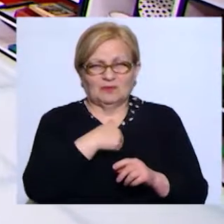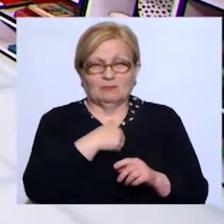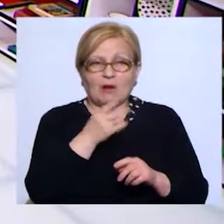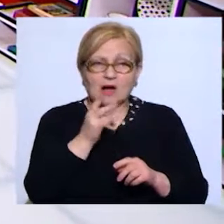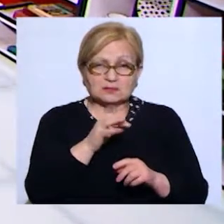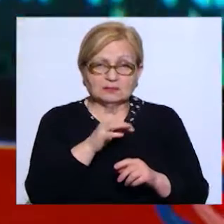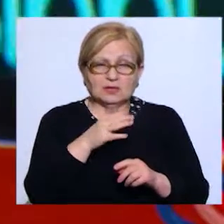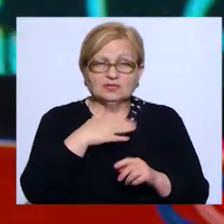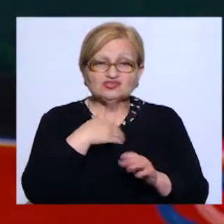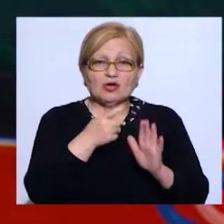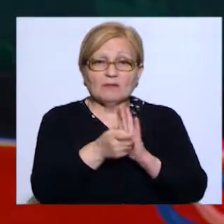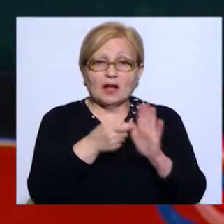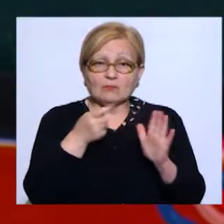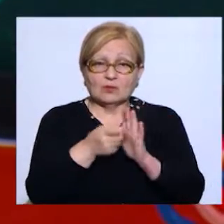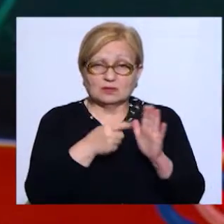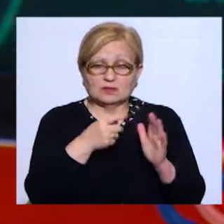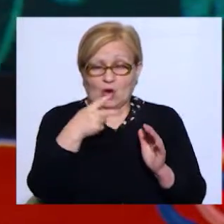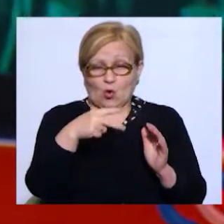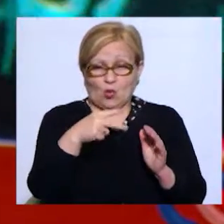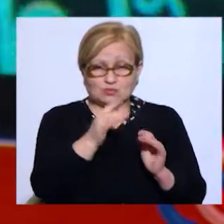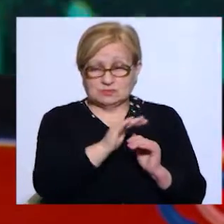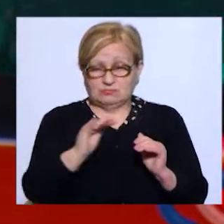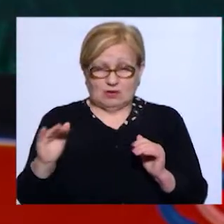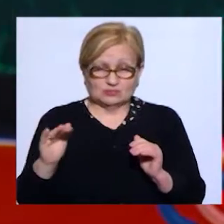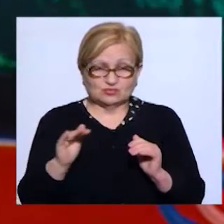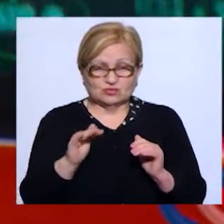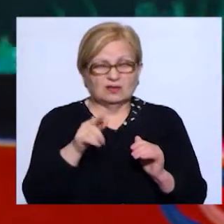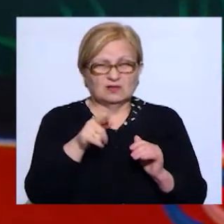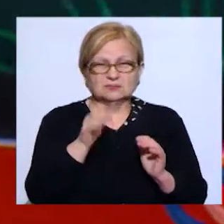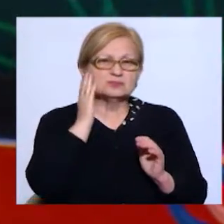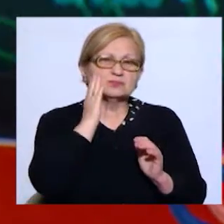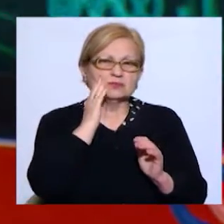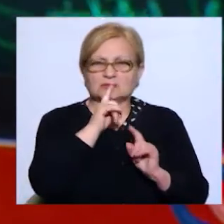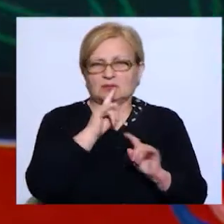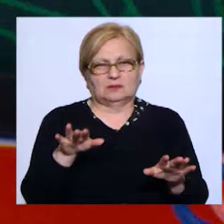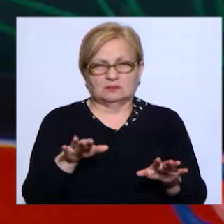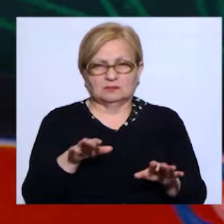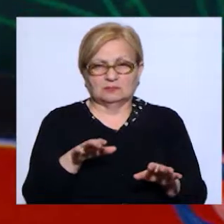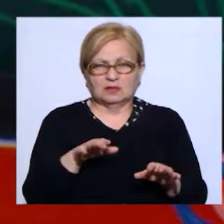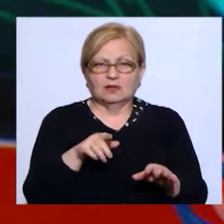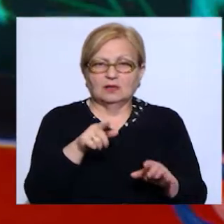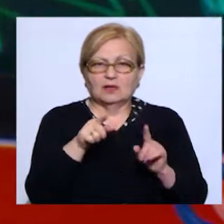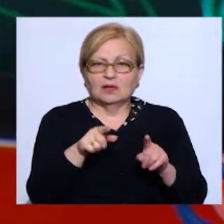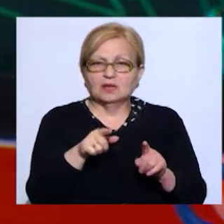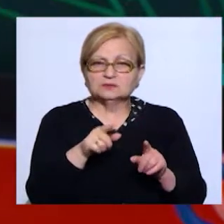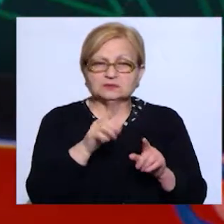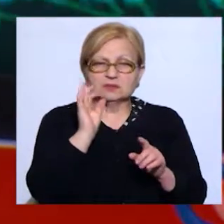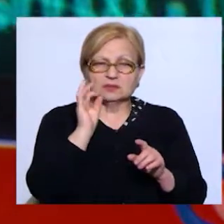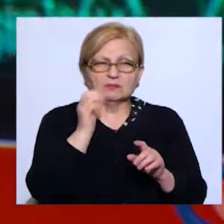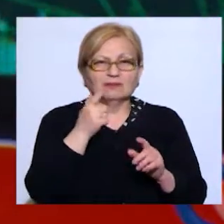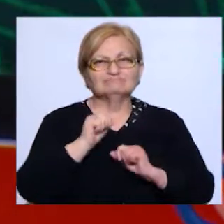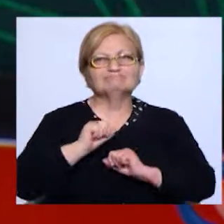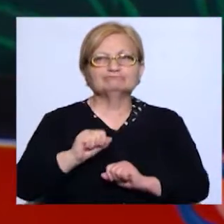თუმცა ჩემი გამოკითხვის წარმოება, ანუ ეს არ იქნება ობიექტური, მიკერძოებული ვიქნები, ხვდებით? იმიტომ რომ